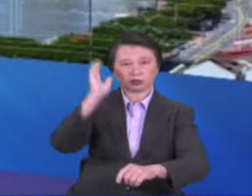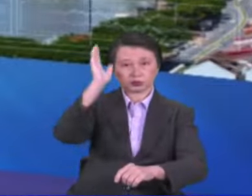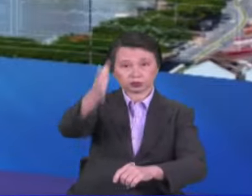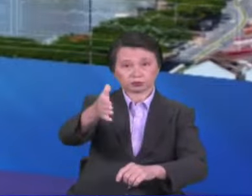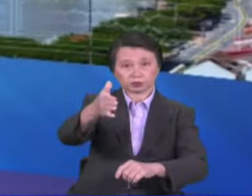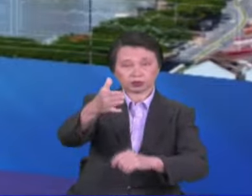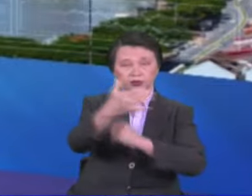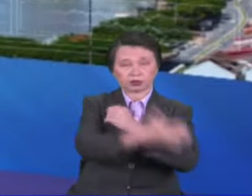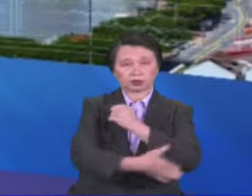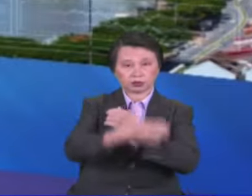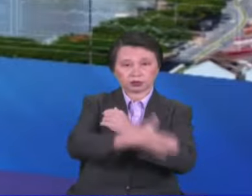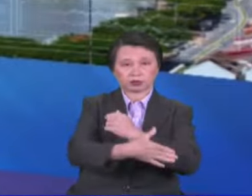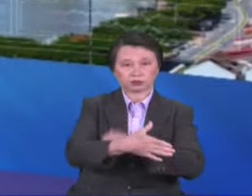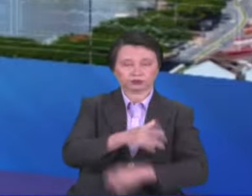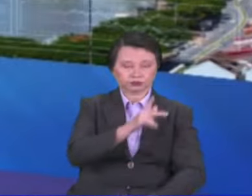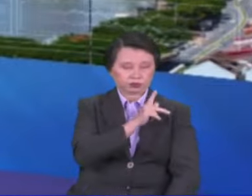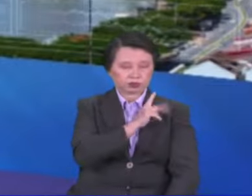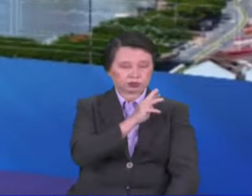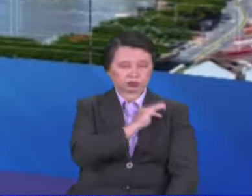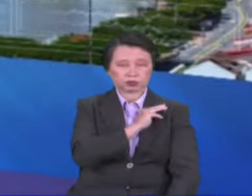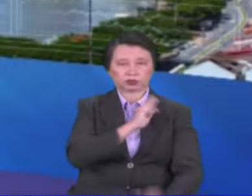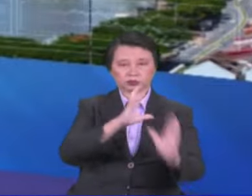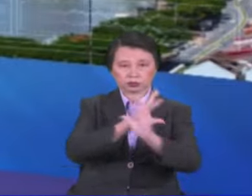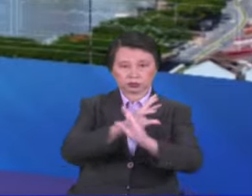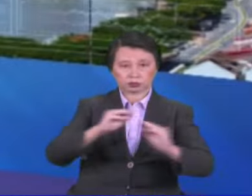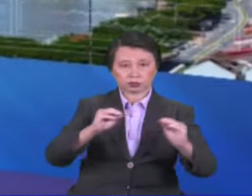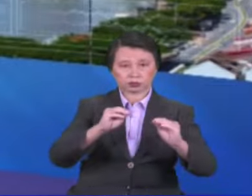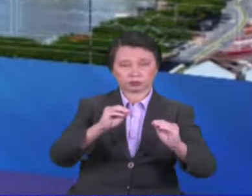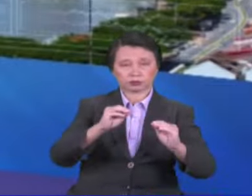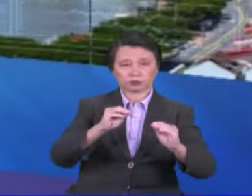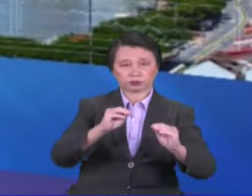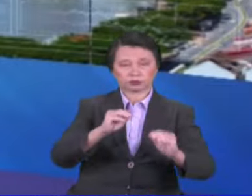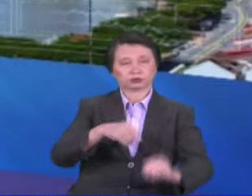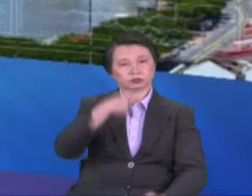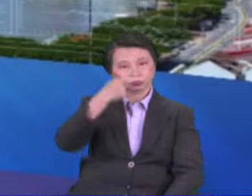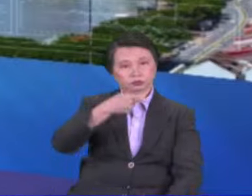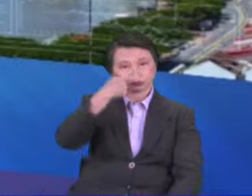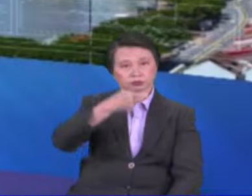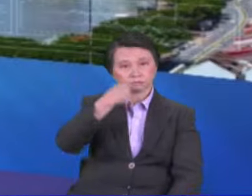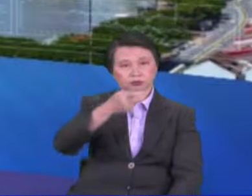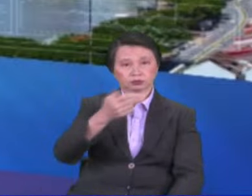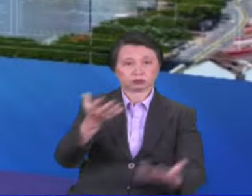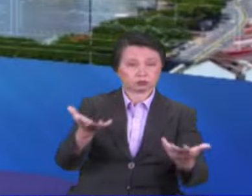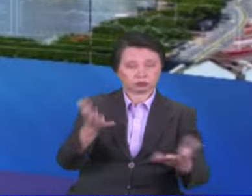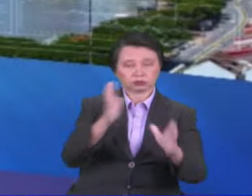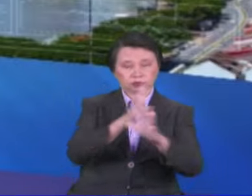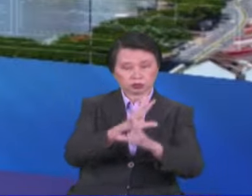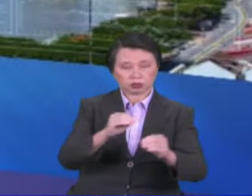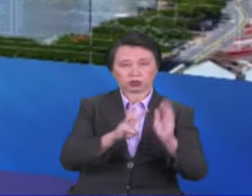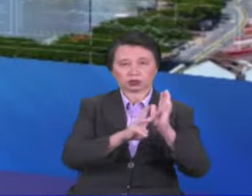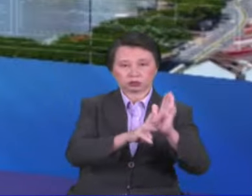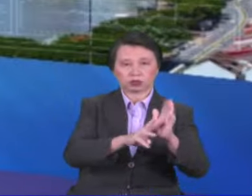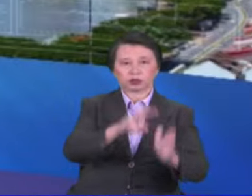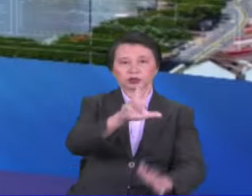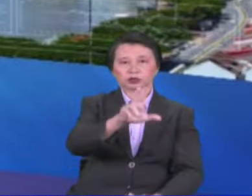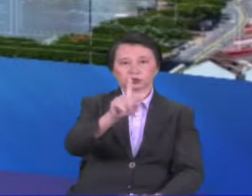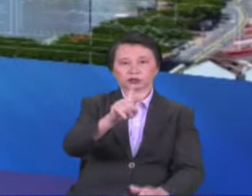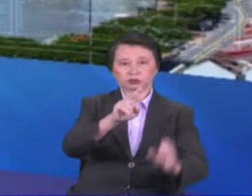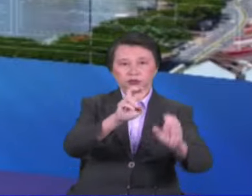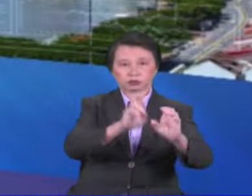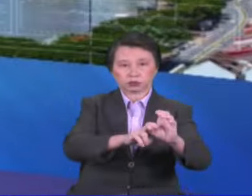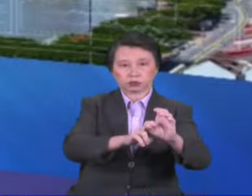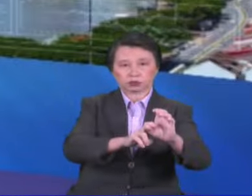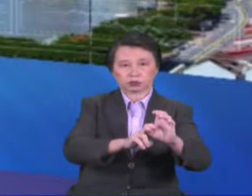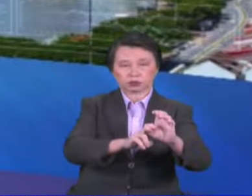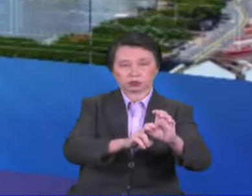depan negara. Premier Sarawak Dato' Patinggi Tan Sri Abang Johari Tun Openg menegaskan walaupun Sarawak hanya diwakili 31 kerusi